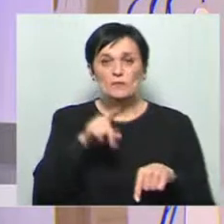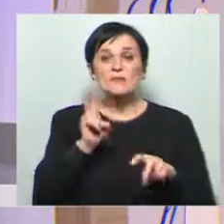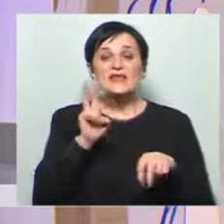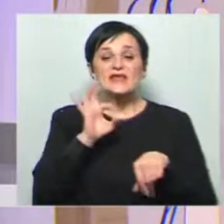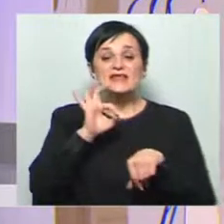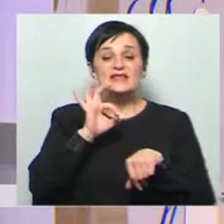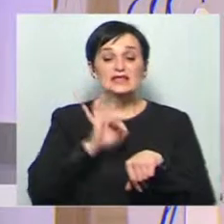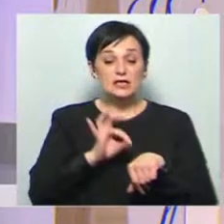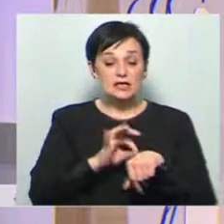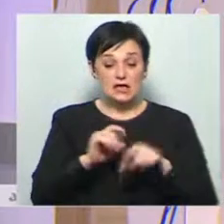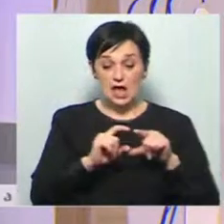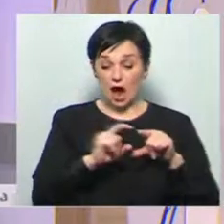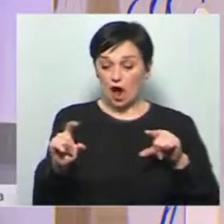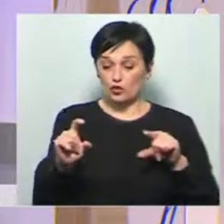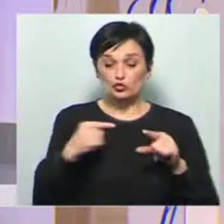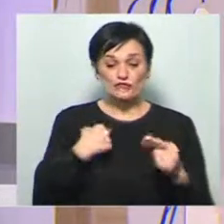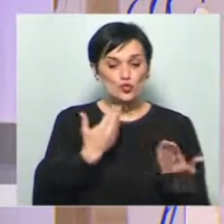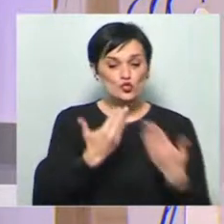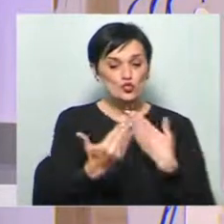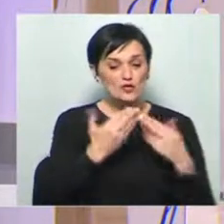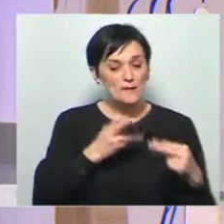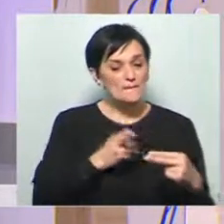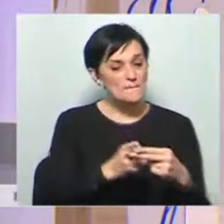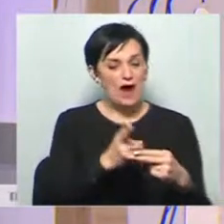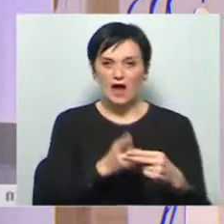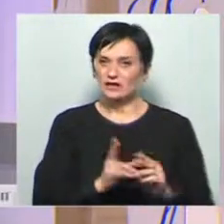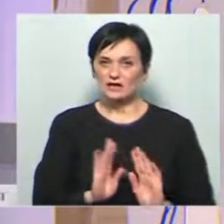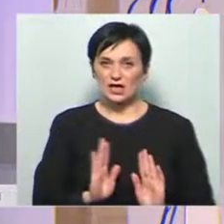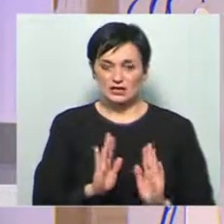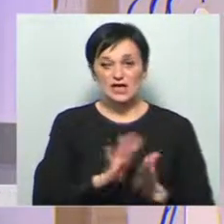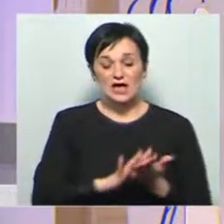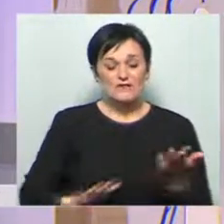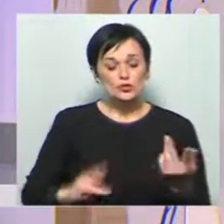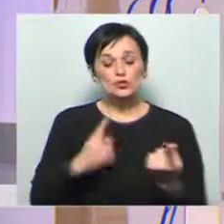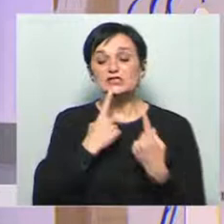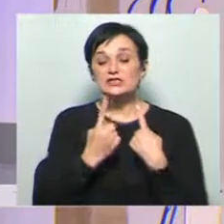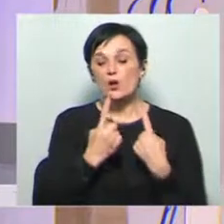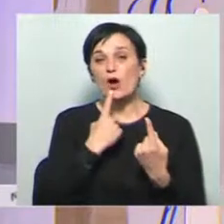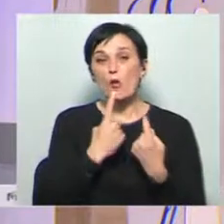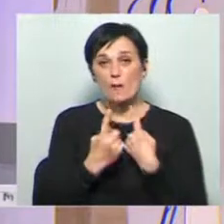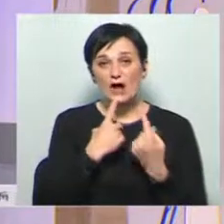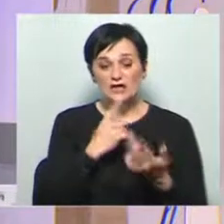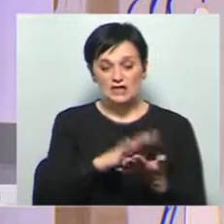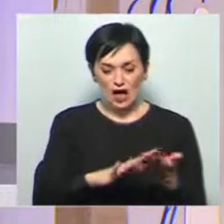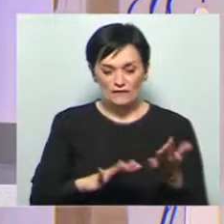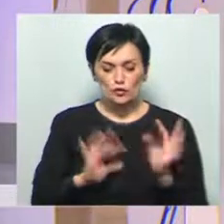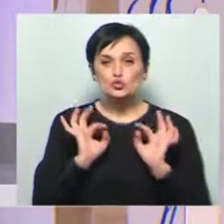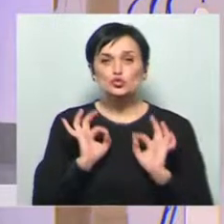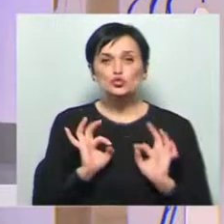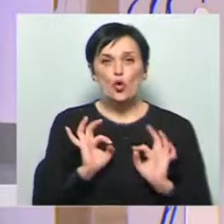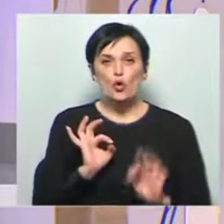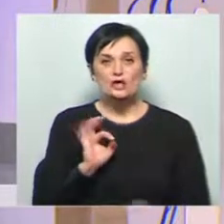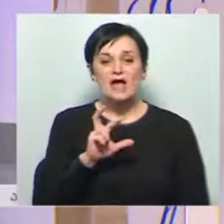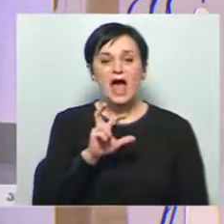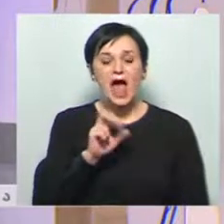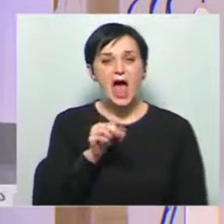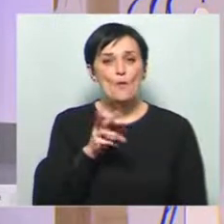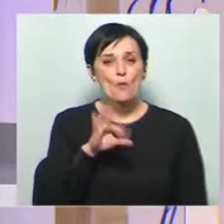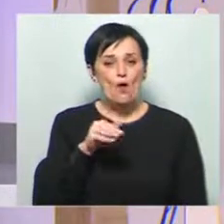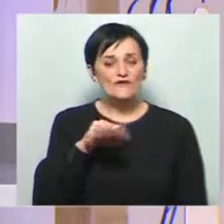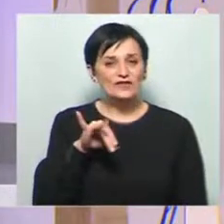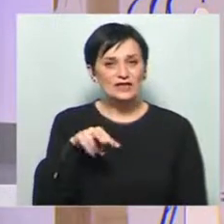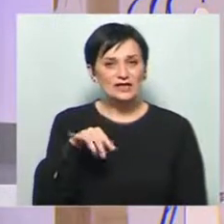იყოს ბარიერი ჩვენს ურთიერთობაში. მოდით გავაგრძელოთ საუბარი, ლევან. გავაგრძელოთ საუბარი სწორედ